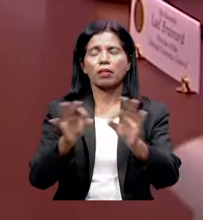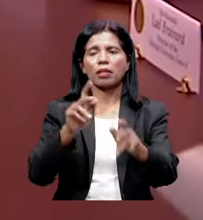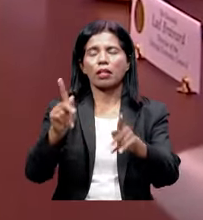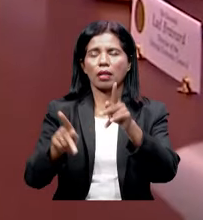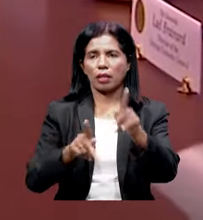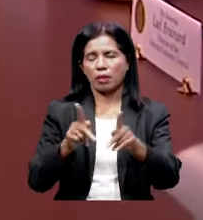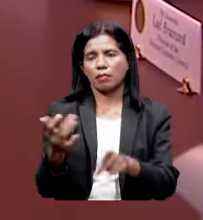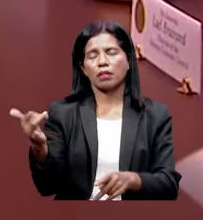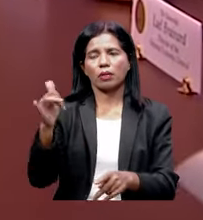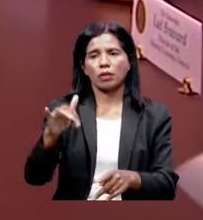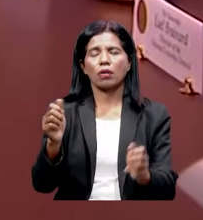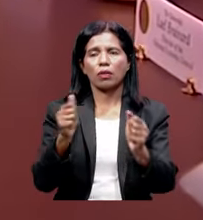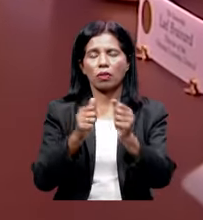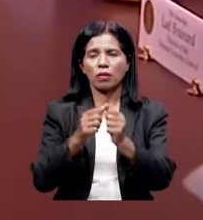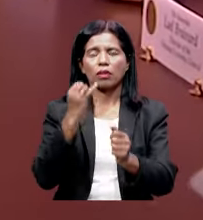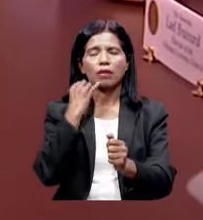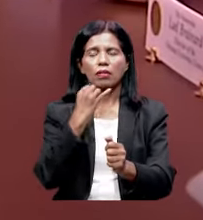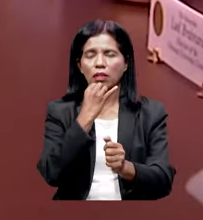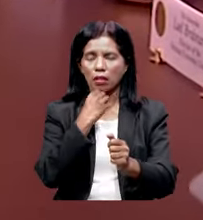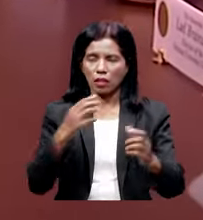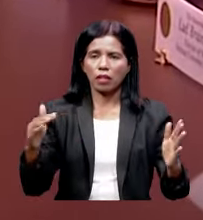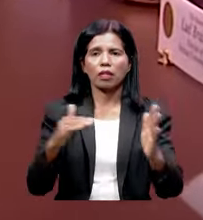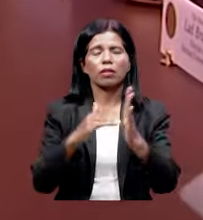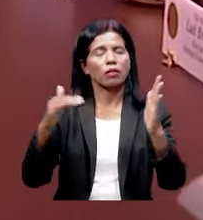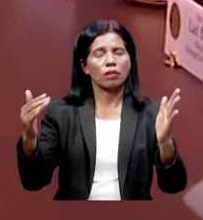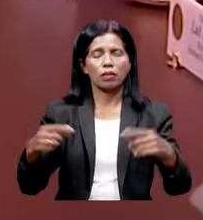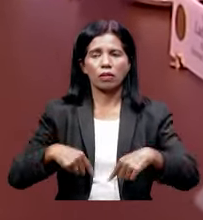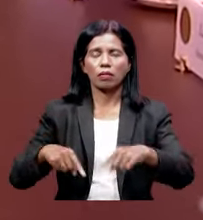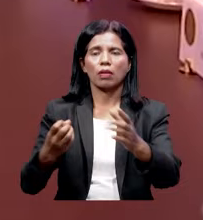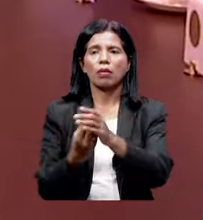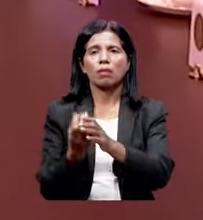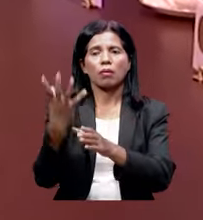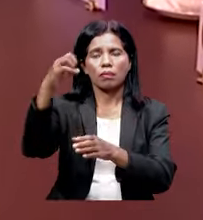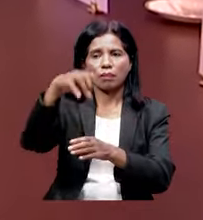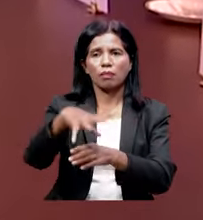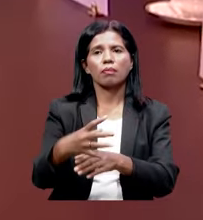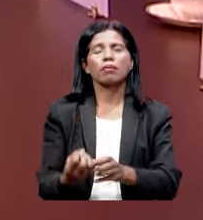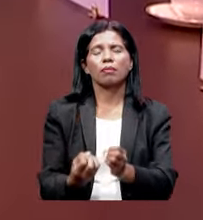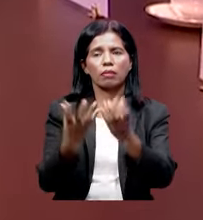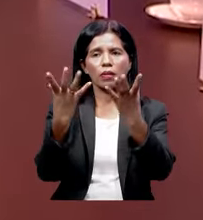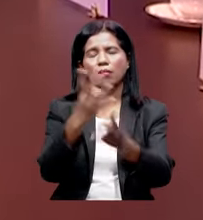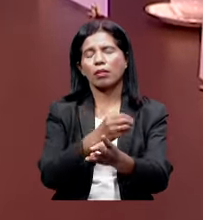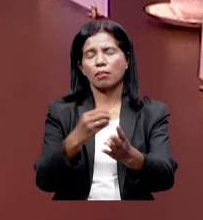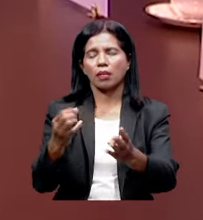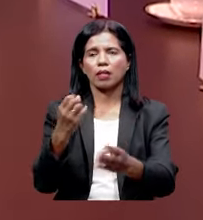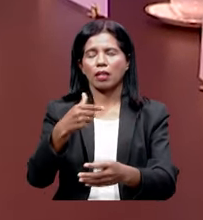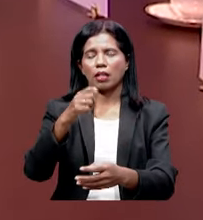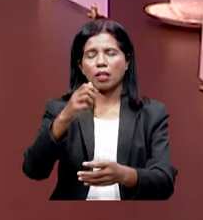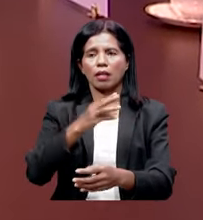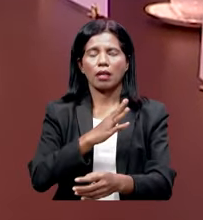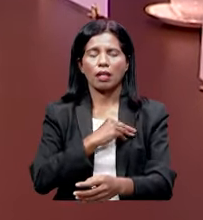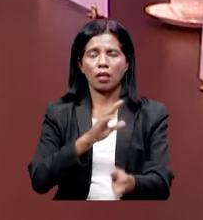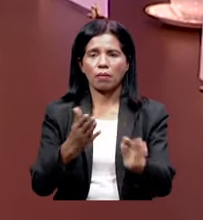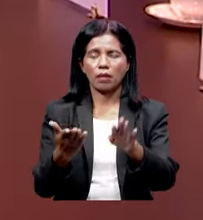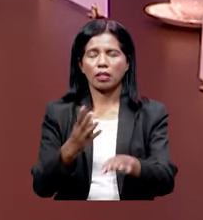sira. Huidane, Israel lança contra-ataque, bombardeio ba Gaza, o ataque aeron, odi hamate ema